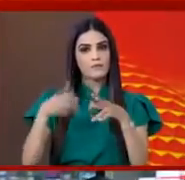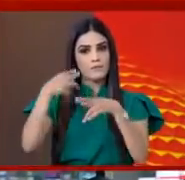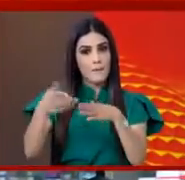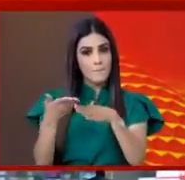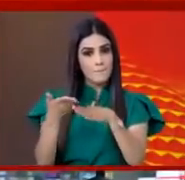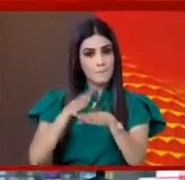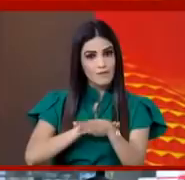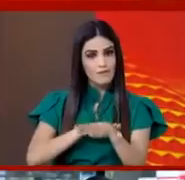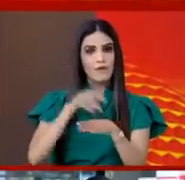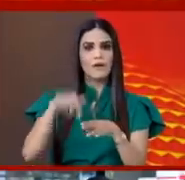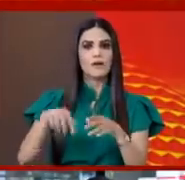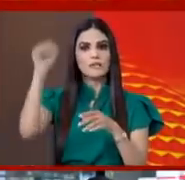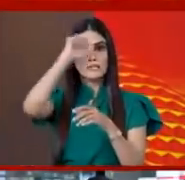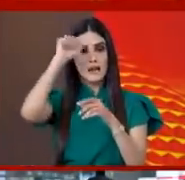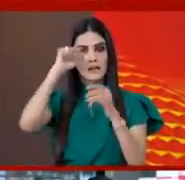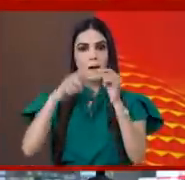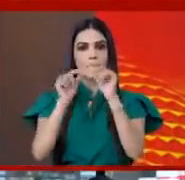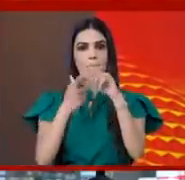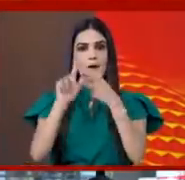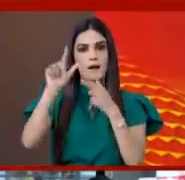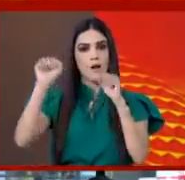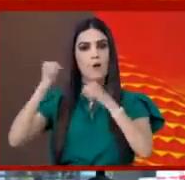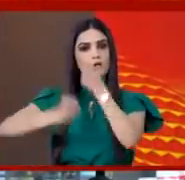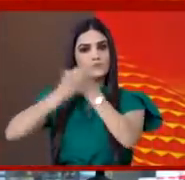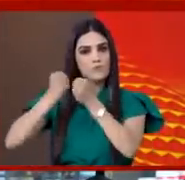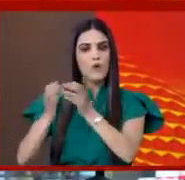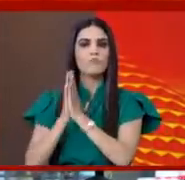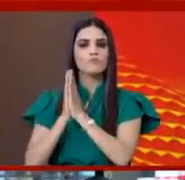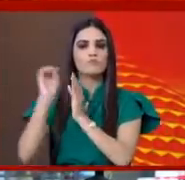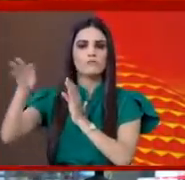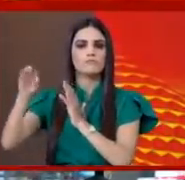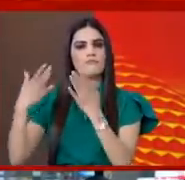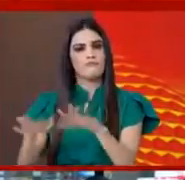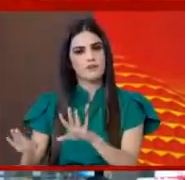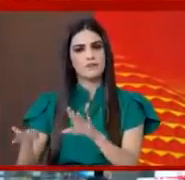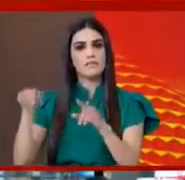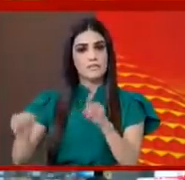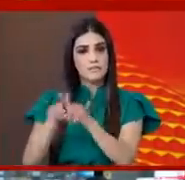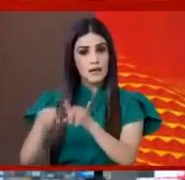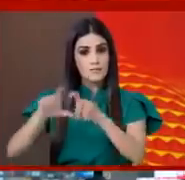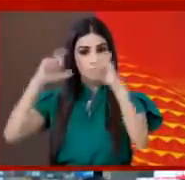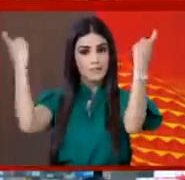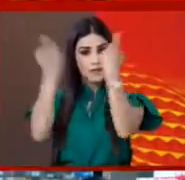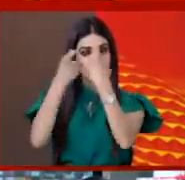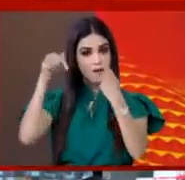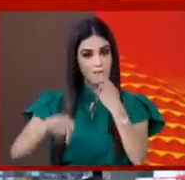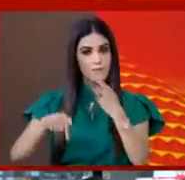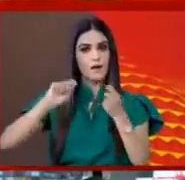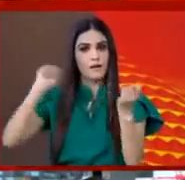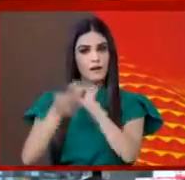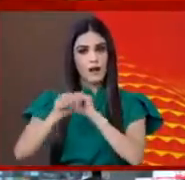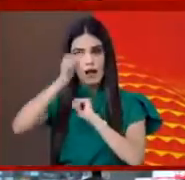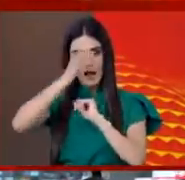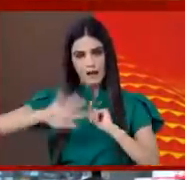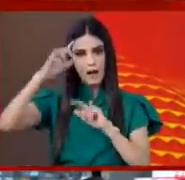करने से पहले सरदार पटेल स्पोर्ट्स एनक्लेव का भूमि पूजन भी किया। इसी स्टेडियम में आज भारत